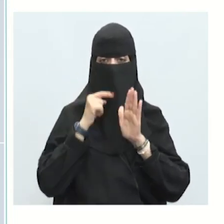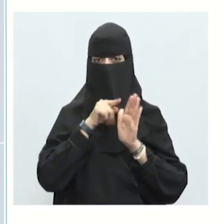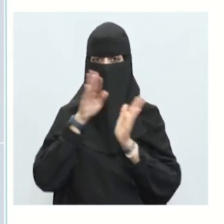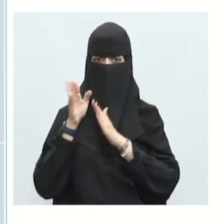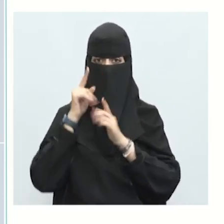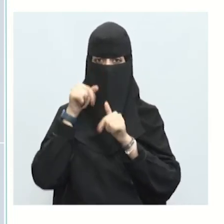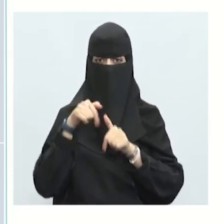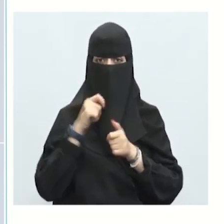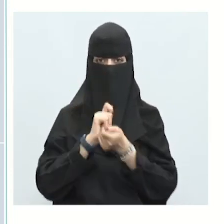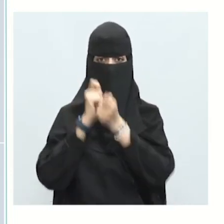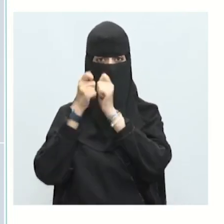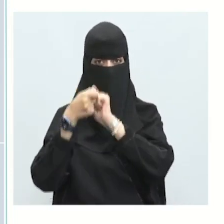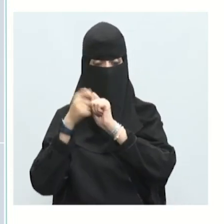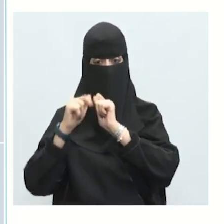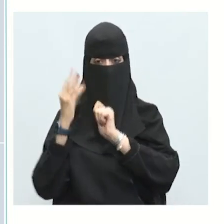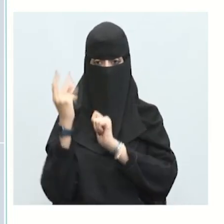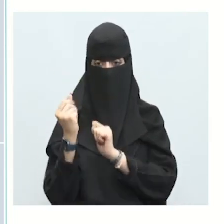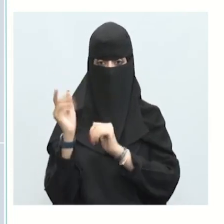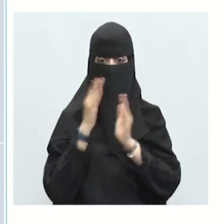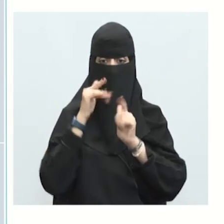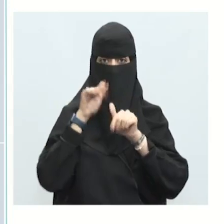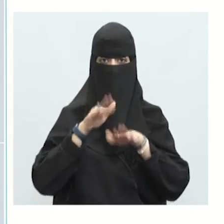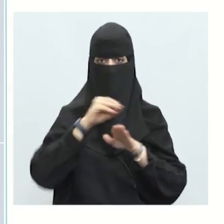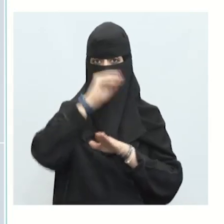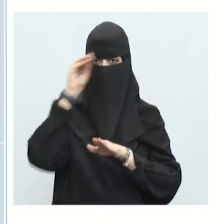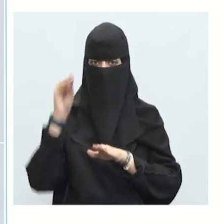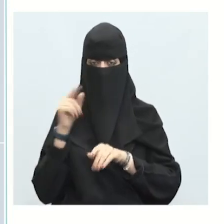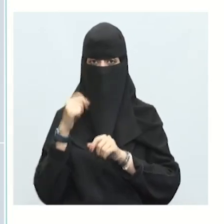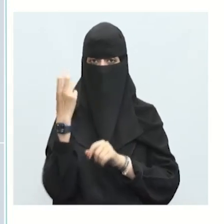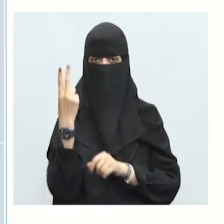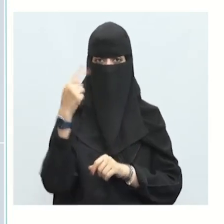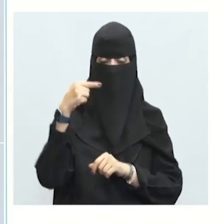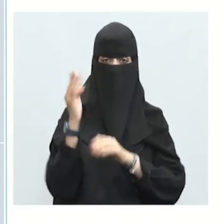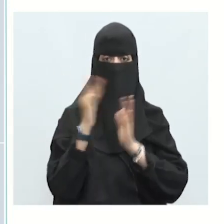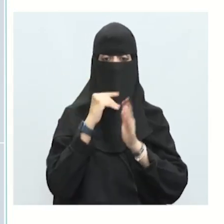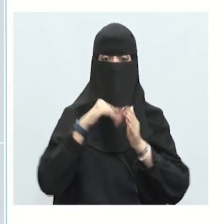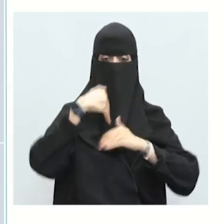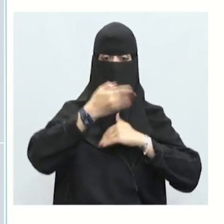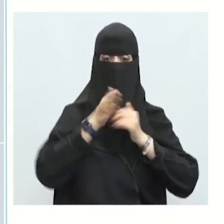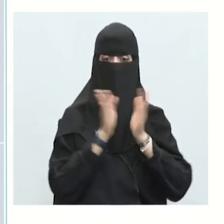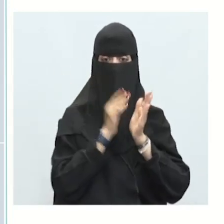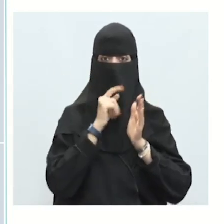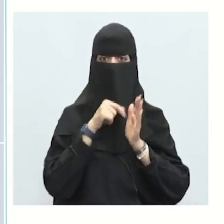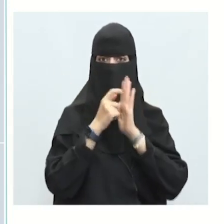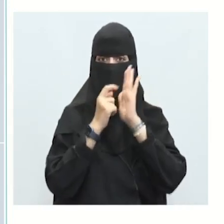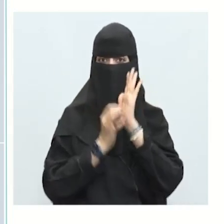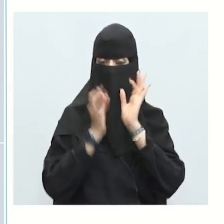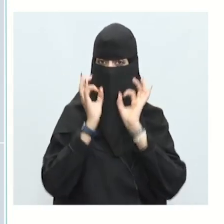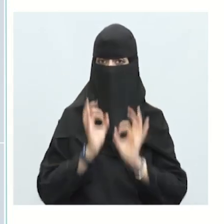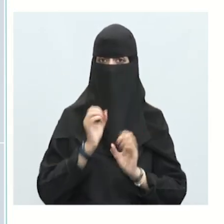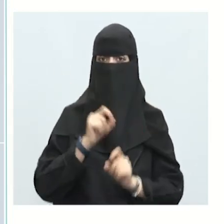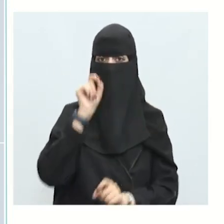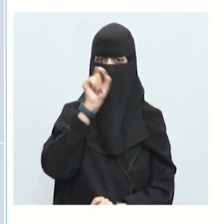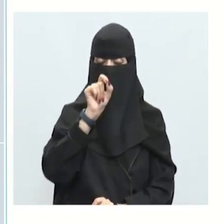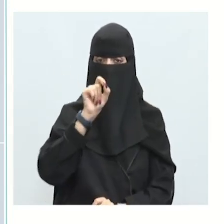عندنا المتغير نمبر تم اسناد له رقم 12 ثم عندنا الشرط اف